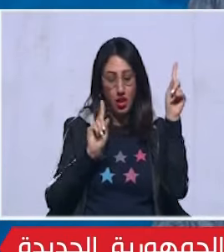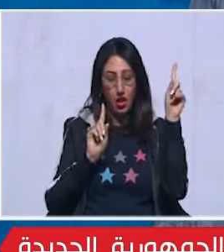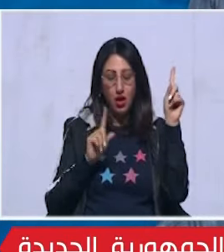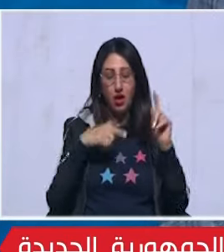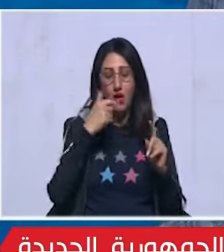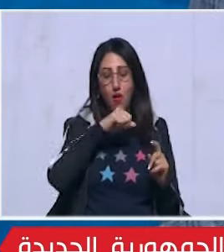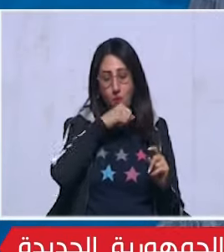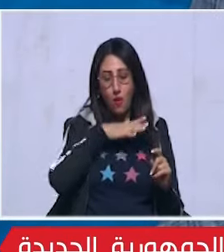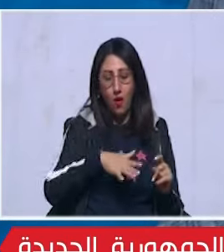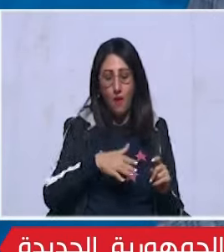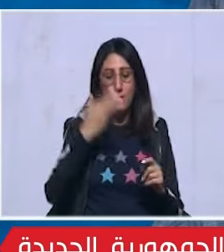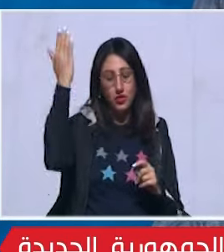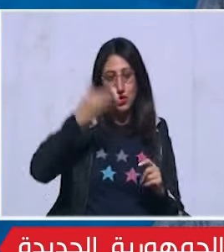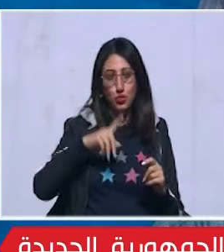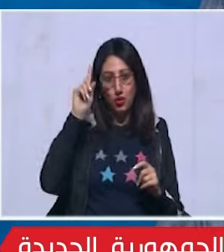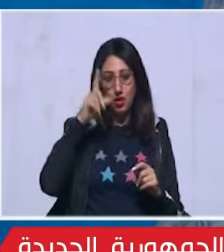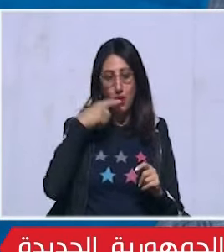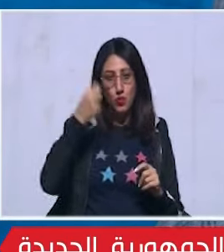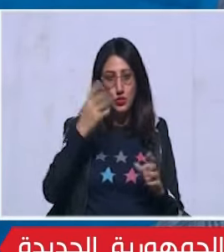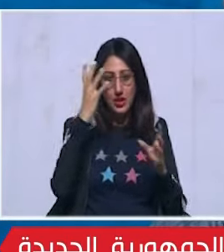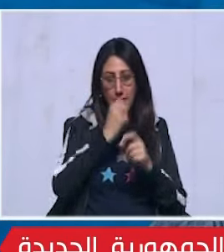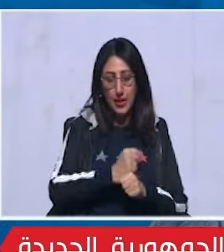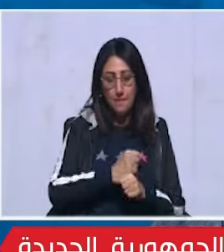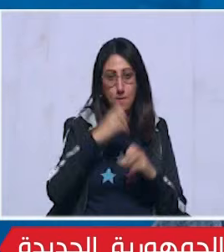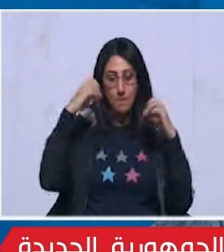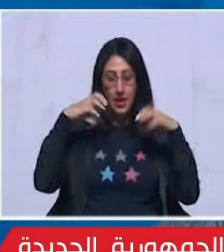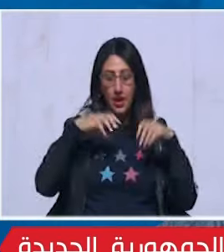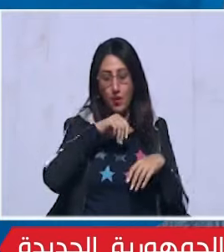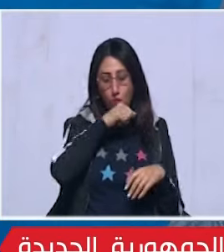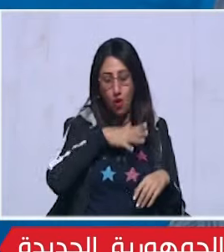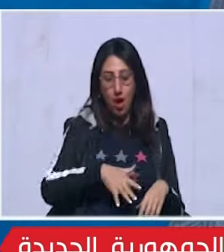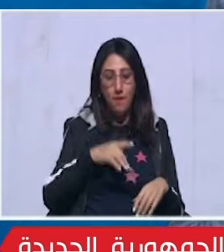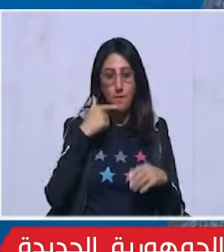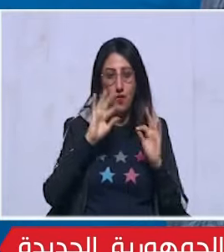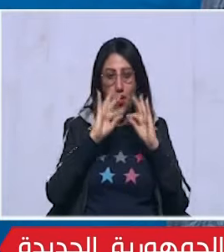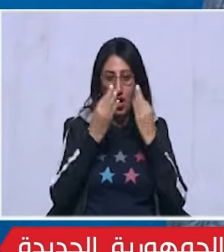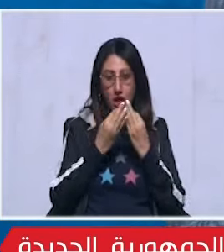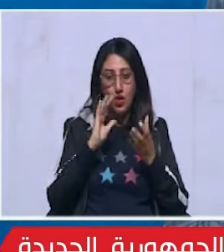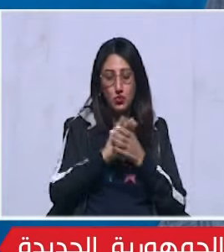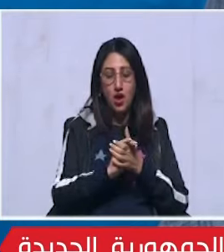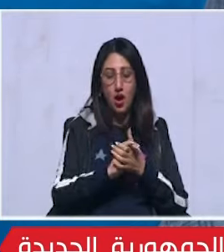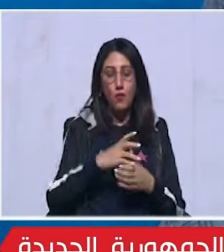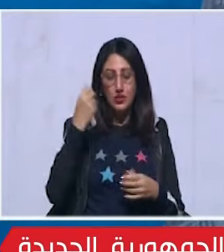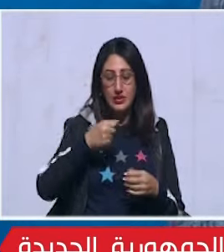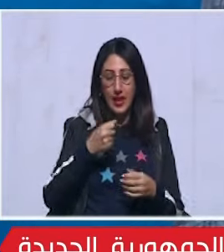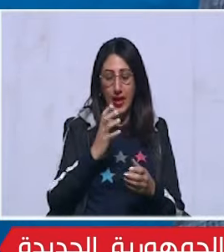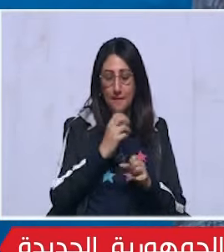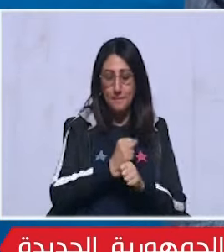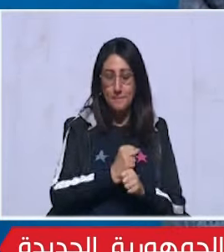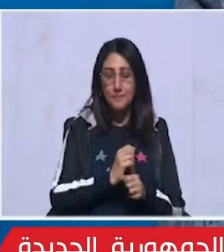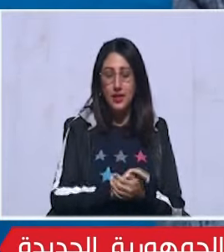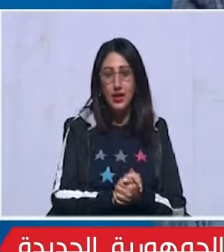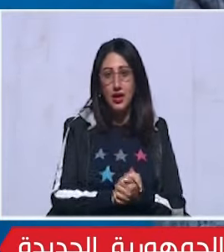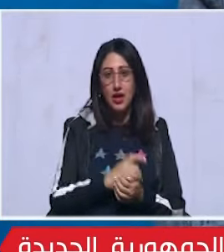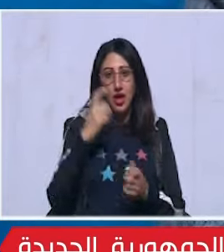محمدا رسول الله اللهم صل وسلم وبارك على سيدنا محمد وعلى اله وصحبه وم عليه الصلاه والسلام العلماء